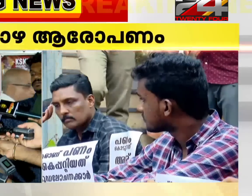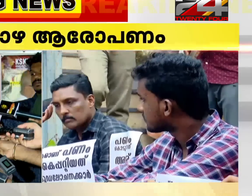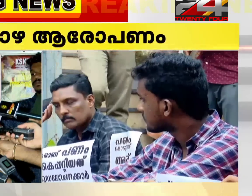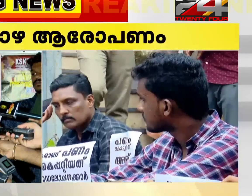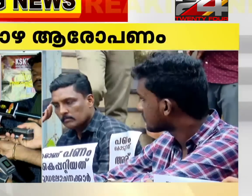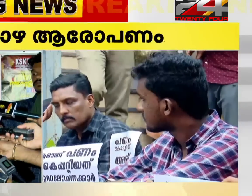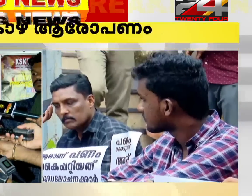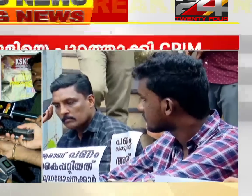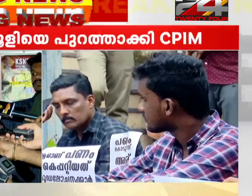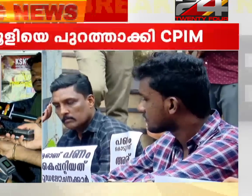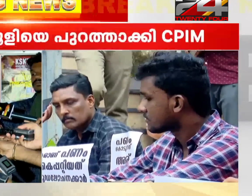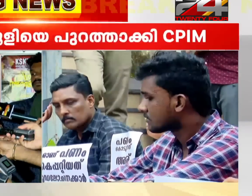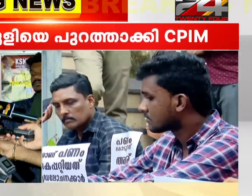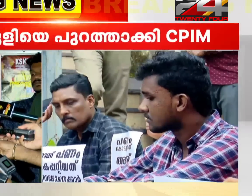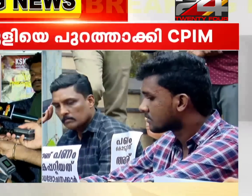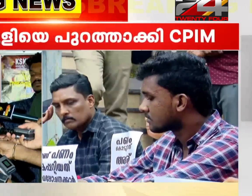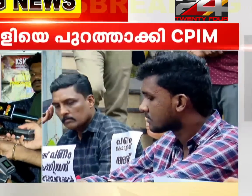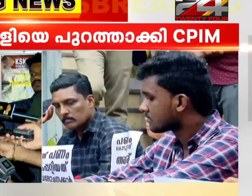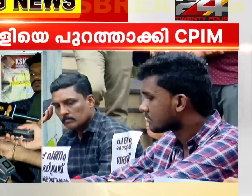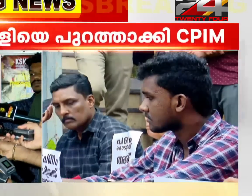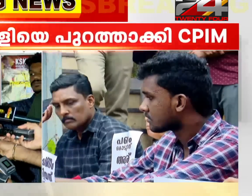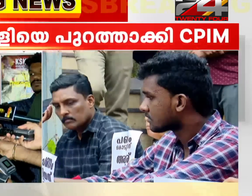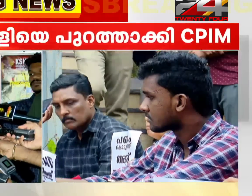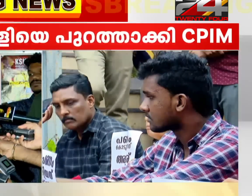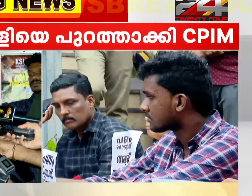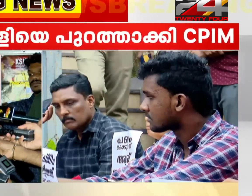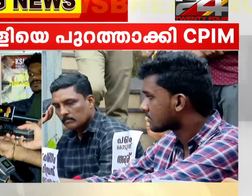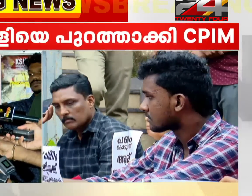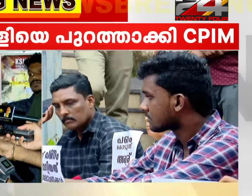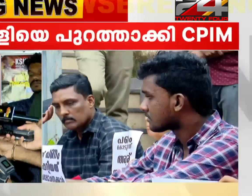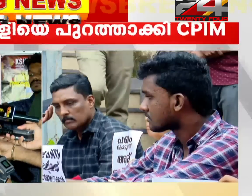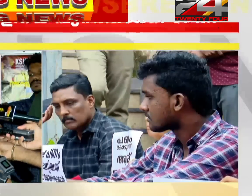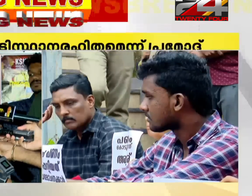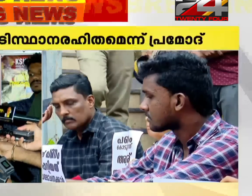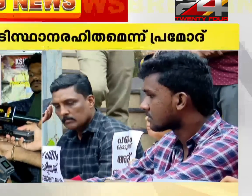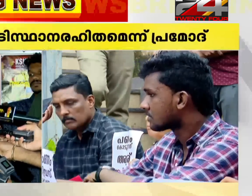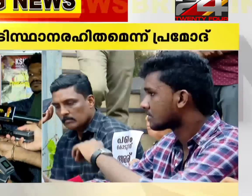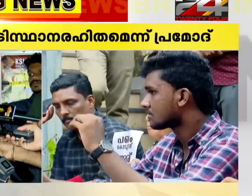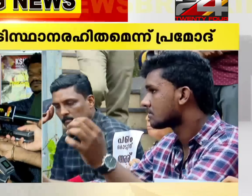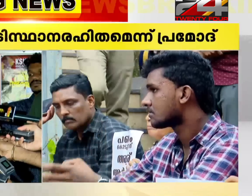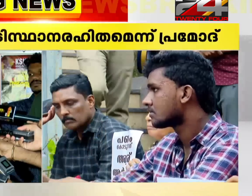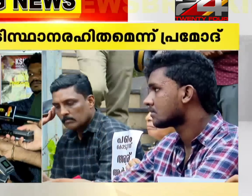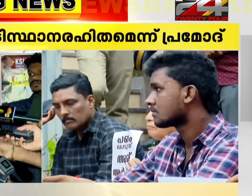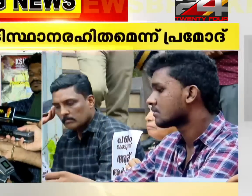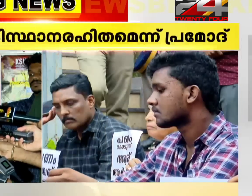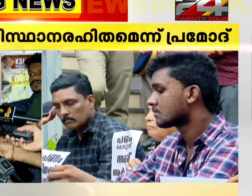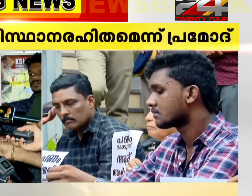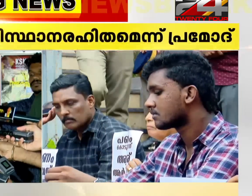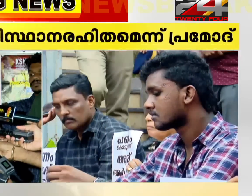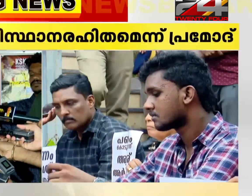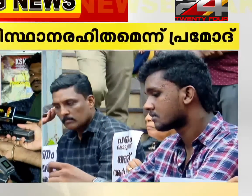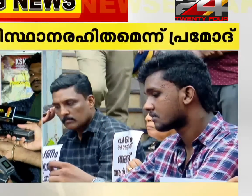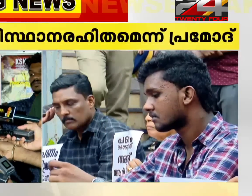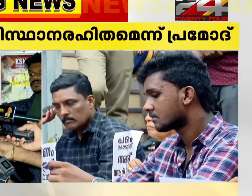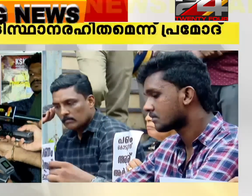ജില്ലാ കമ്മിറ്റിക്ക് പരിശോധനയിൽ ബോധ്യപ്പെട്ടു. പാർട്ടി ജില്ലാ കമ്മിറ്റി ഏകകണ്ഠമായി KV പ്രമോദിനെ പാർട്ടിയുടെ പ്രാഥമിക അംഗത്വത്തിൽ